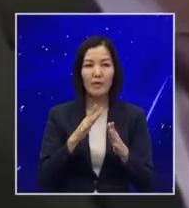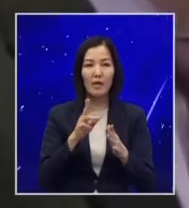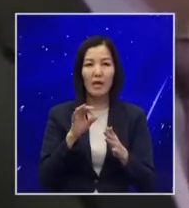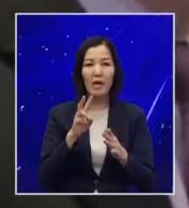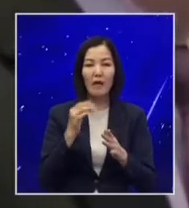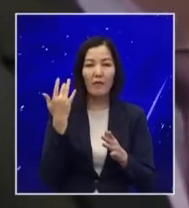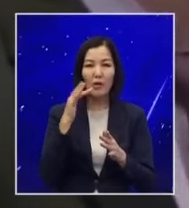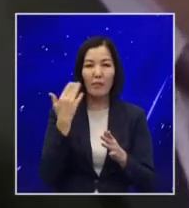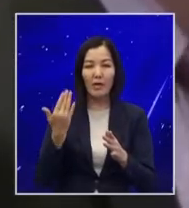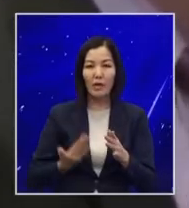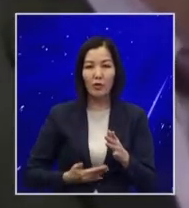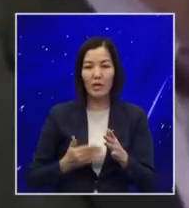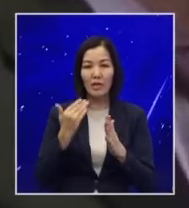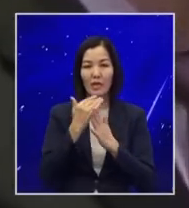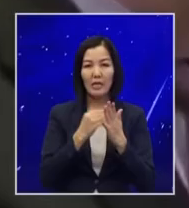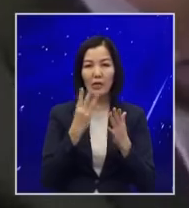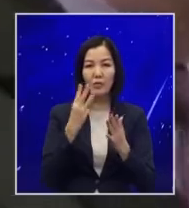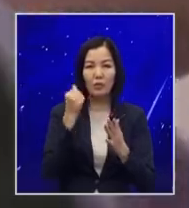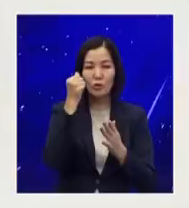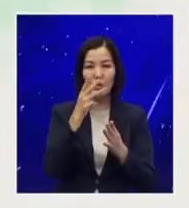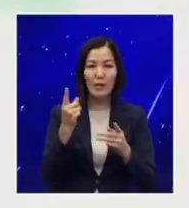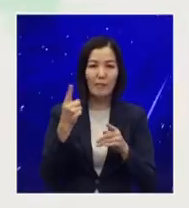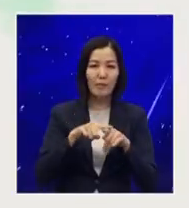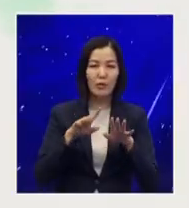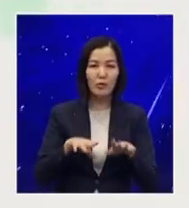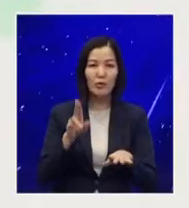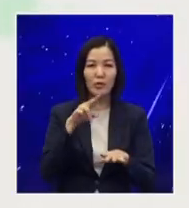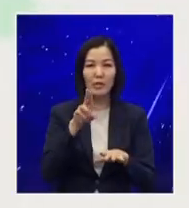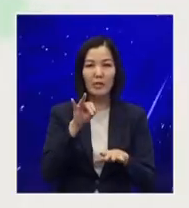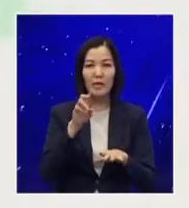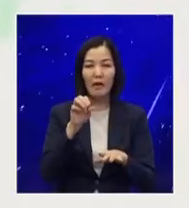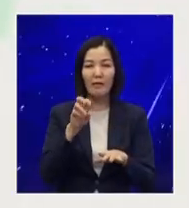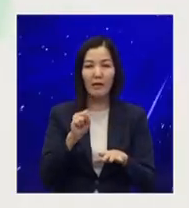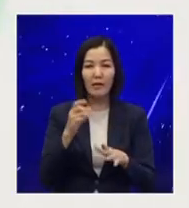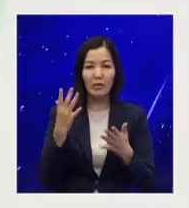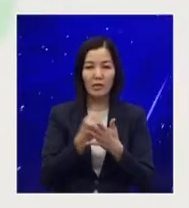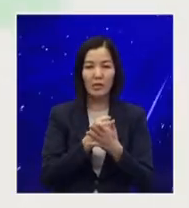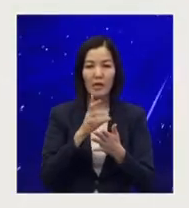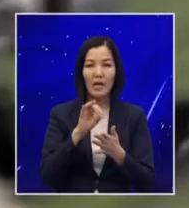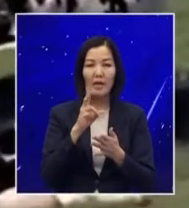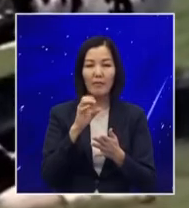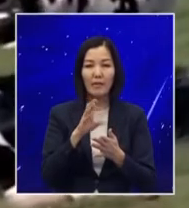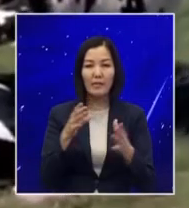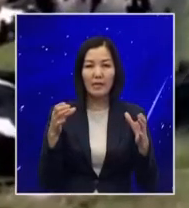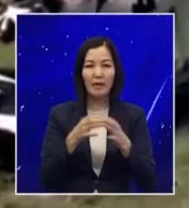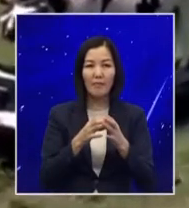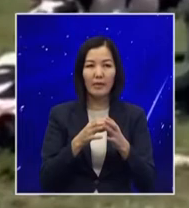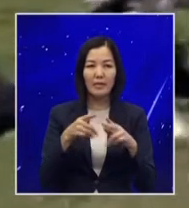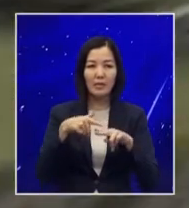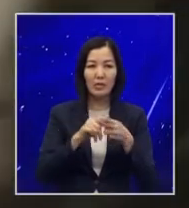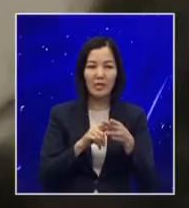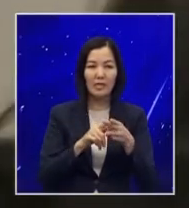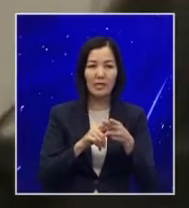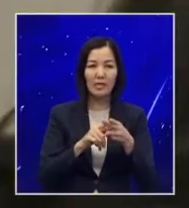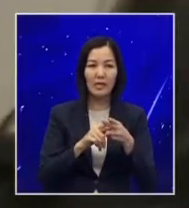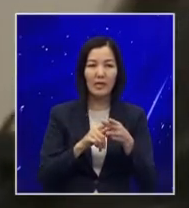Калифорнияда тұрады. Аталмыш рейтингте 3 жыл қатарынан бірінші орынға Диана Хендрикс тұрақтады. Ол ABC Supply компаниясының тең құрылтайшысы. Форбс